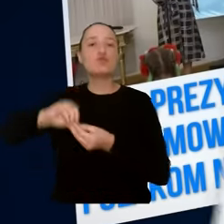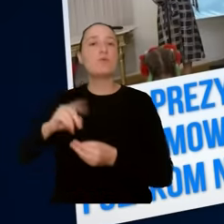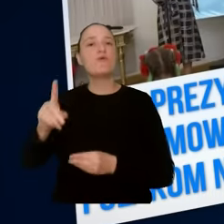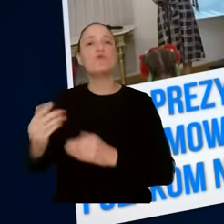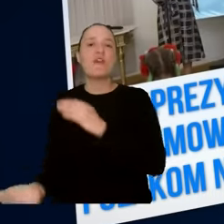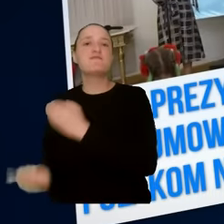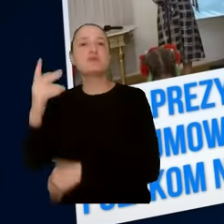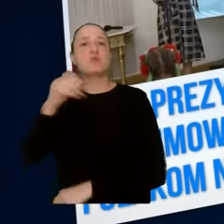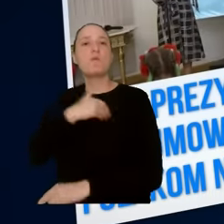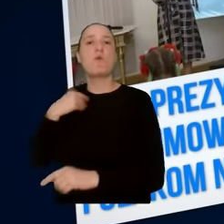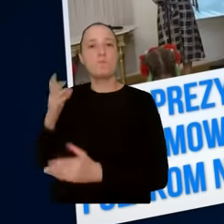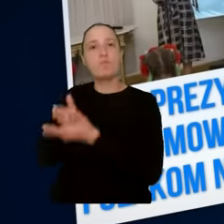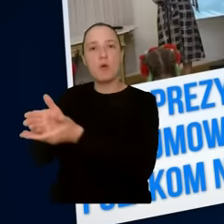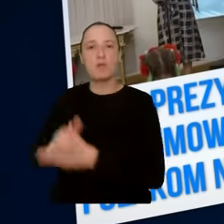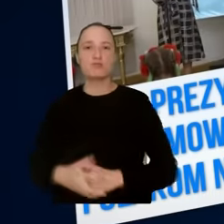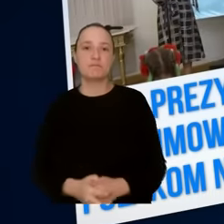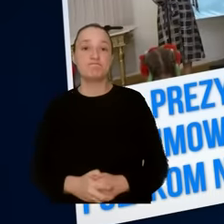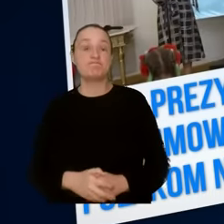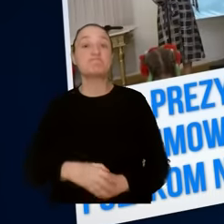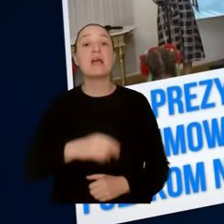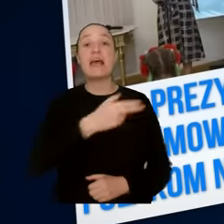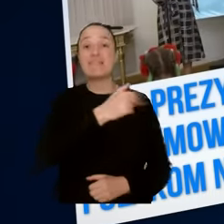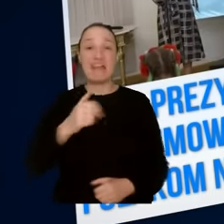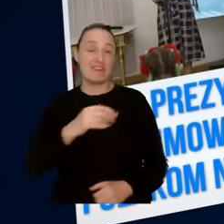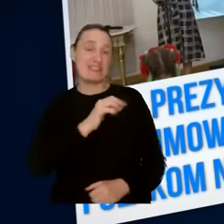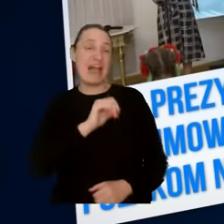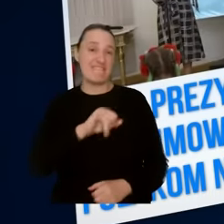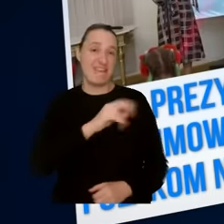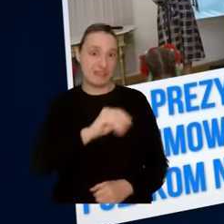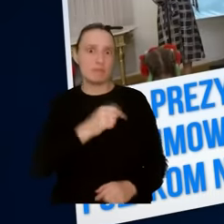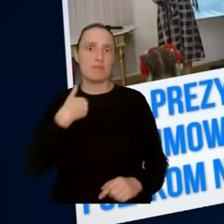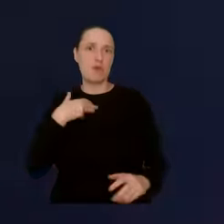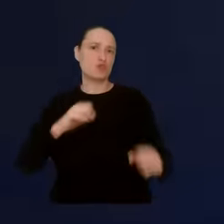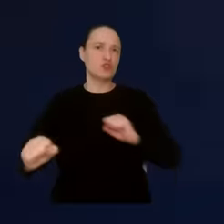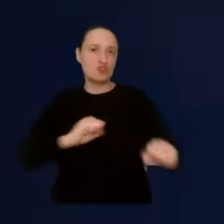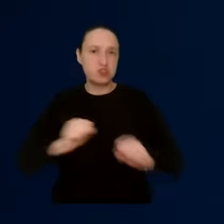wschodzie. Na Tajwanie wzrosła liczba ofiar po tragicznym trzęsieniu ziemi.